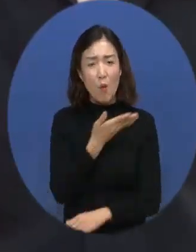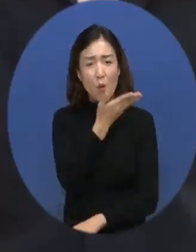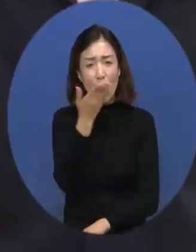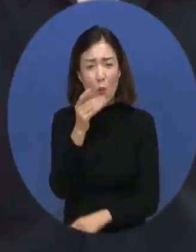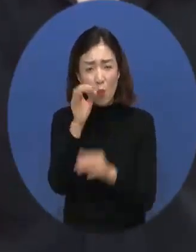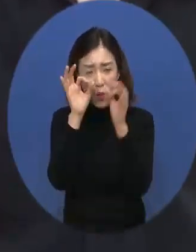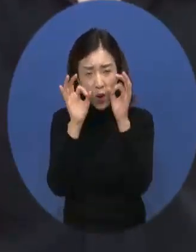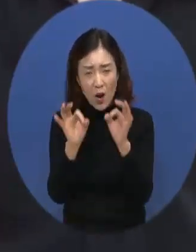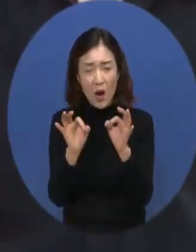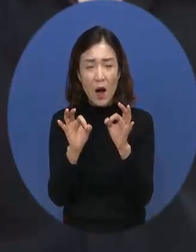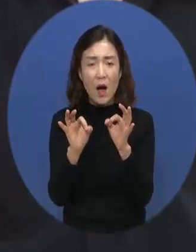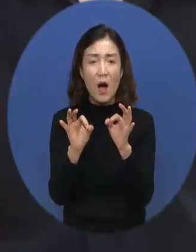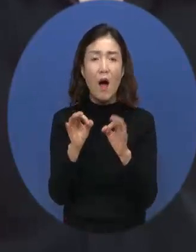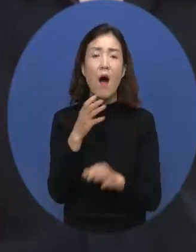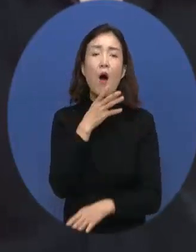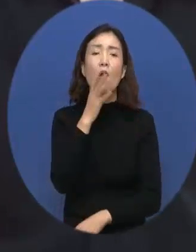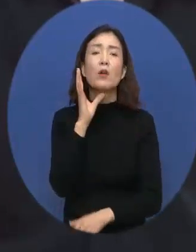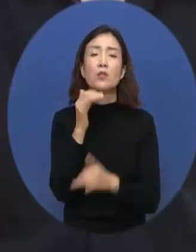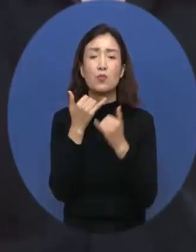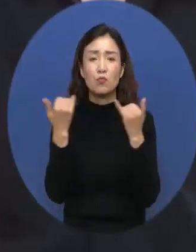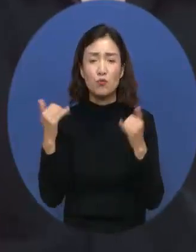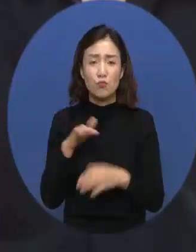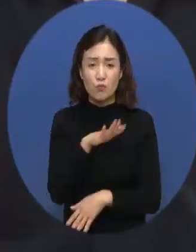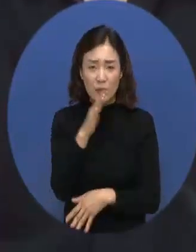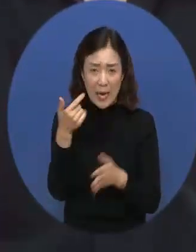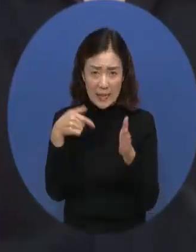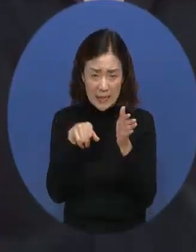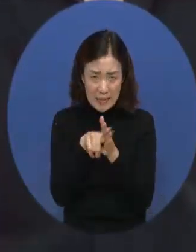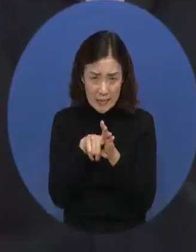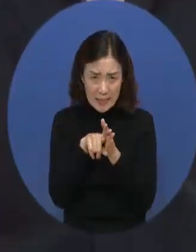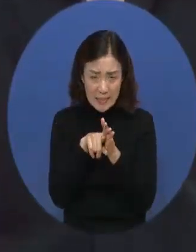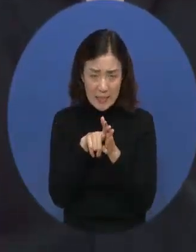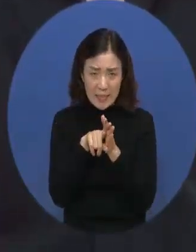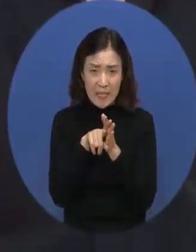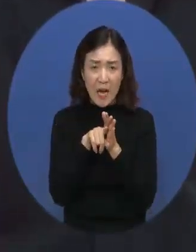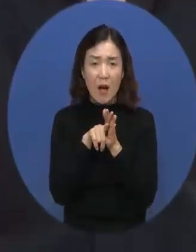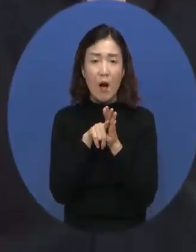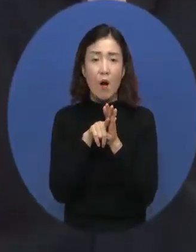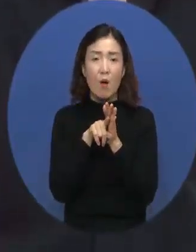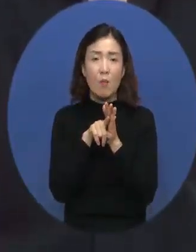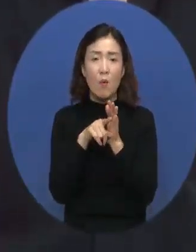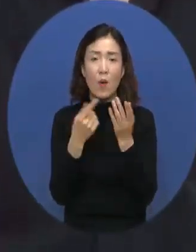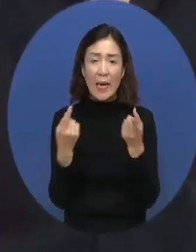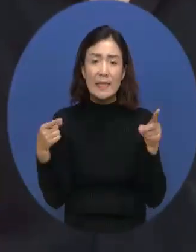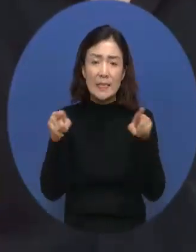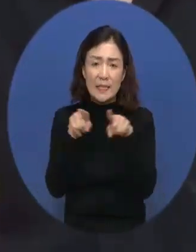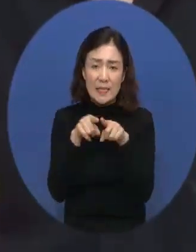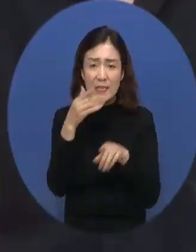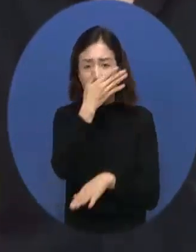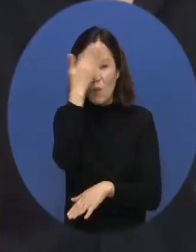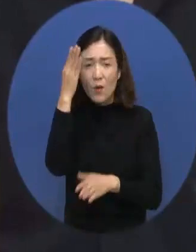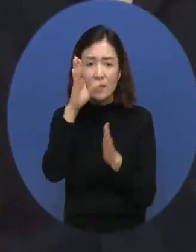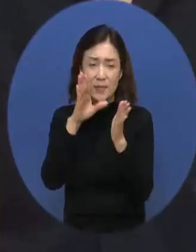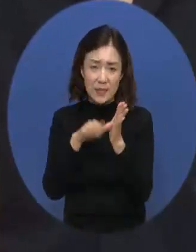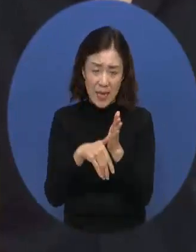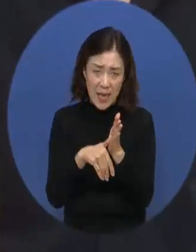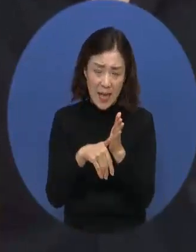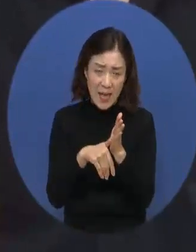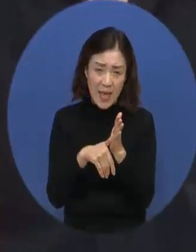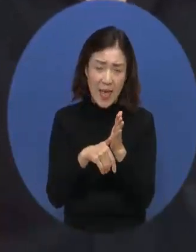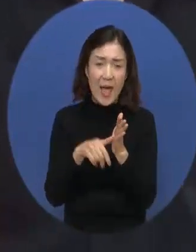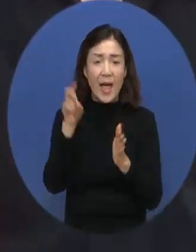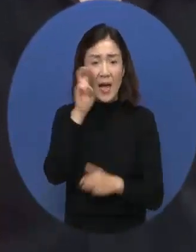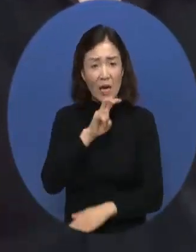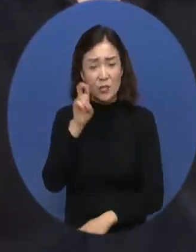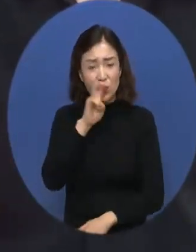관객분들도 아, 우리 같이 젊었을 때 이렇게 아티스트 공연을 할 때